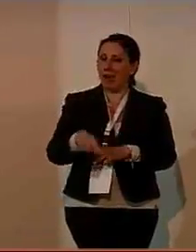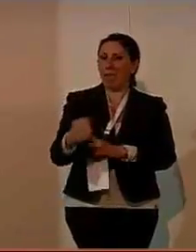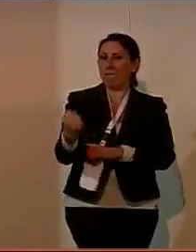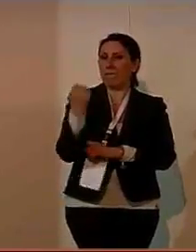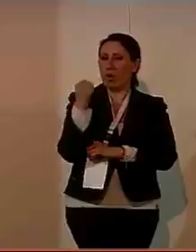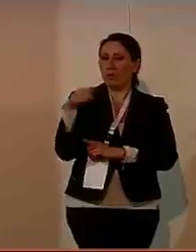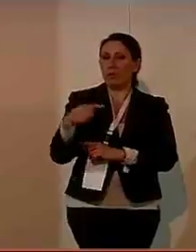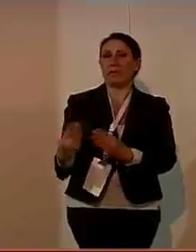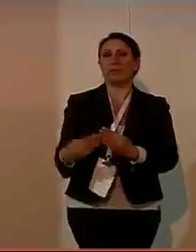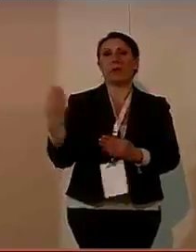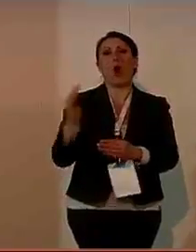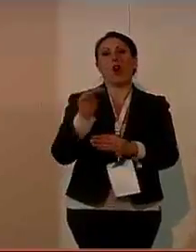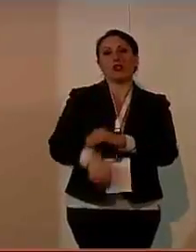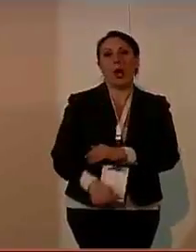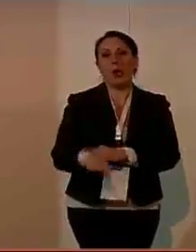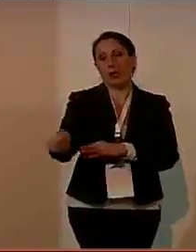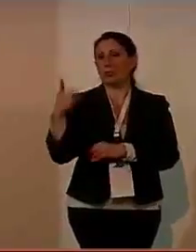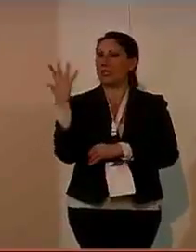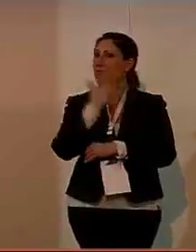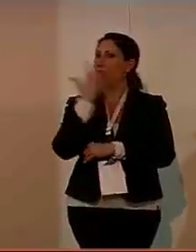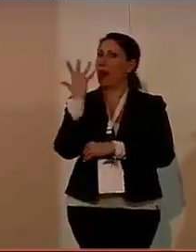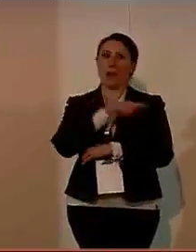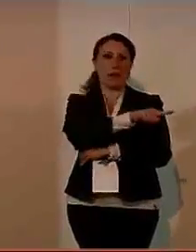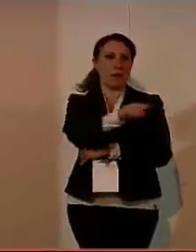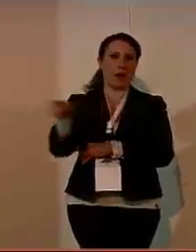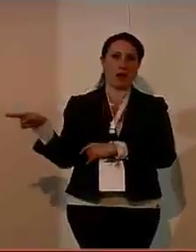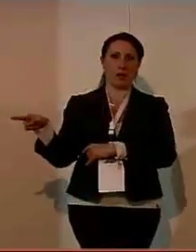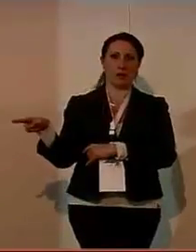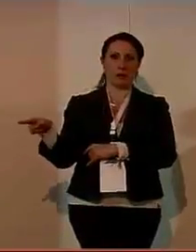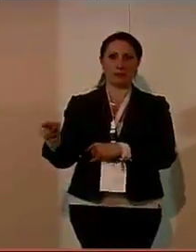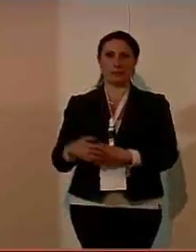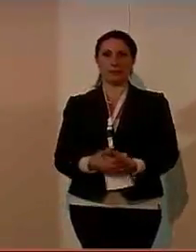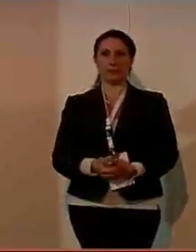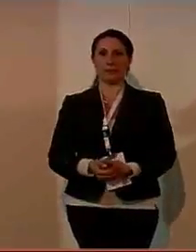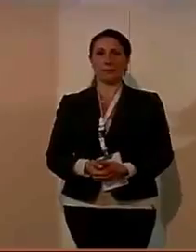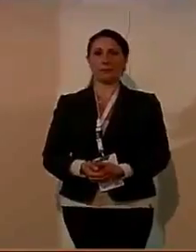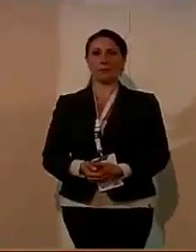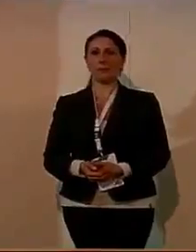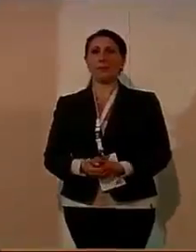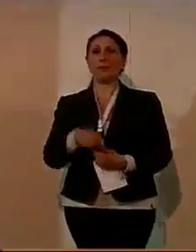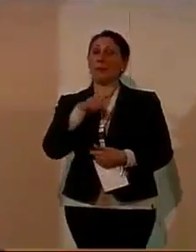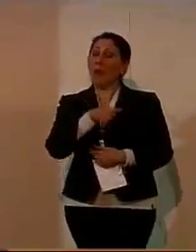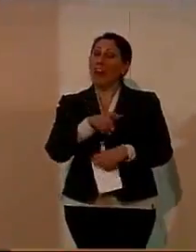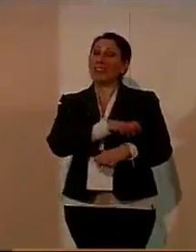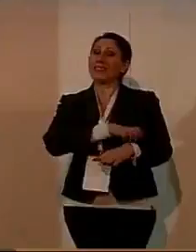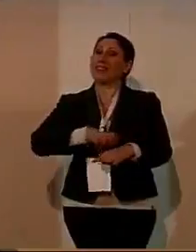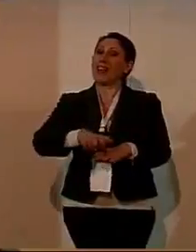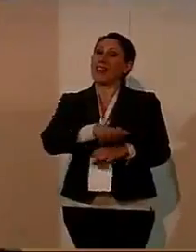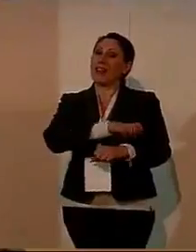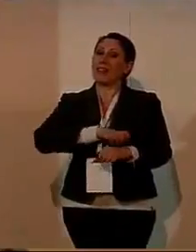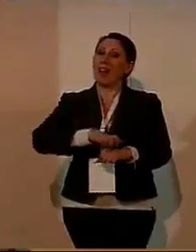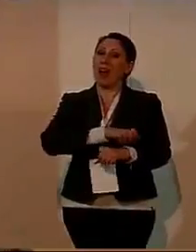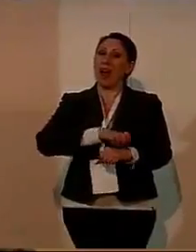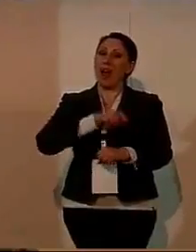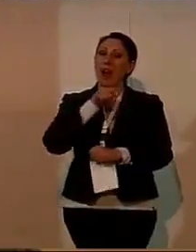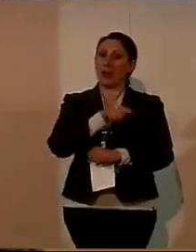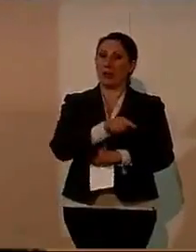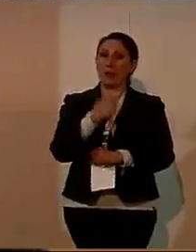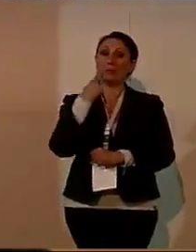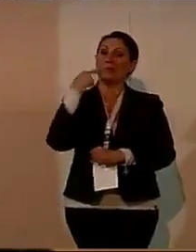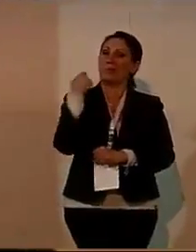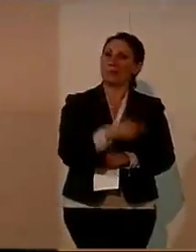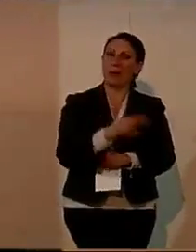voi state sbagliando quel quel segretario il